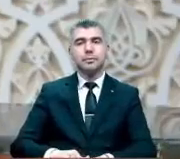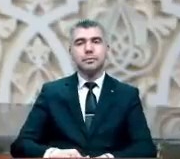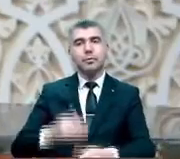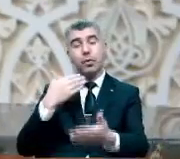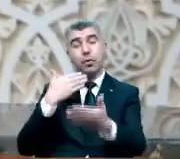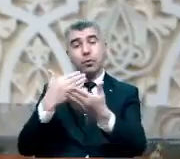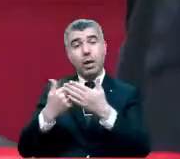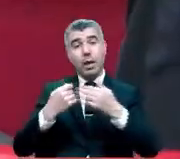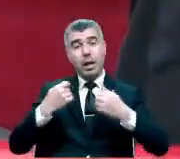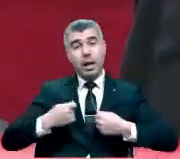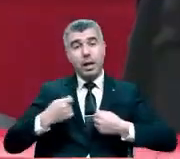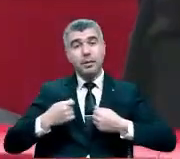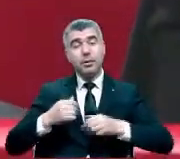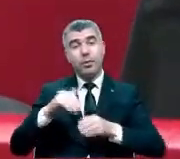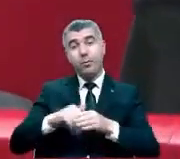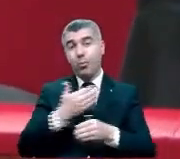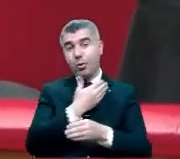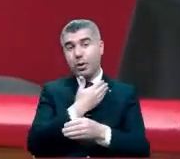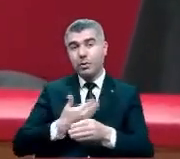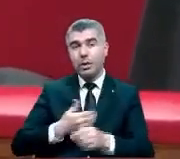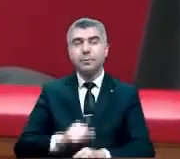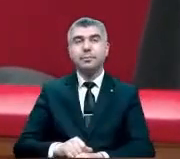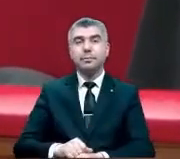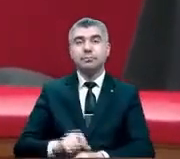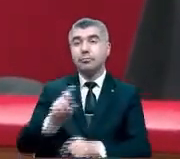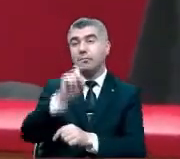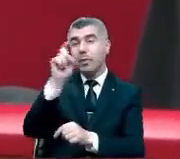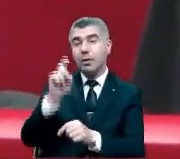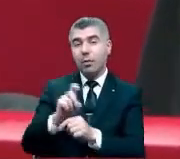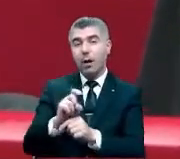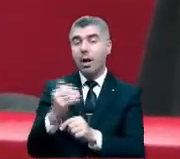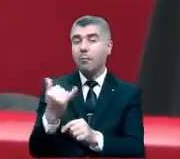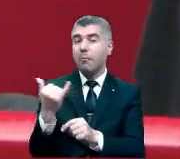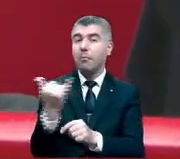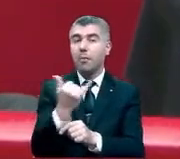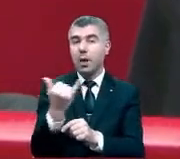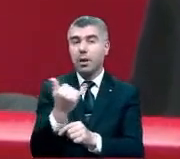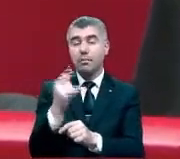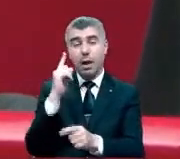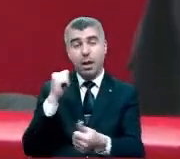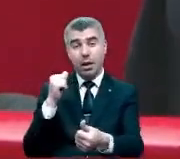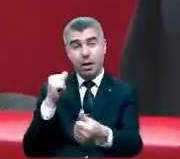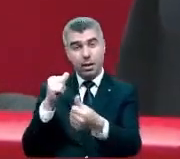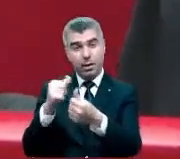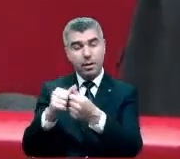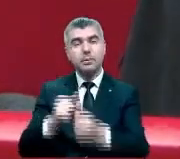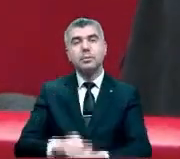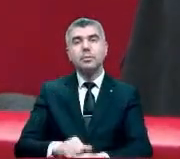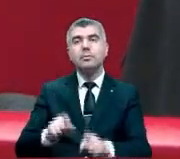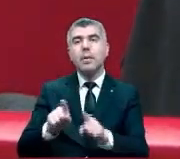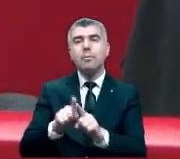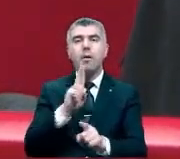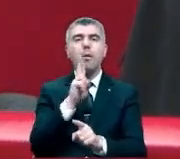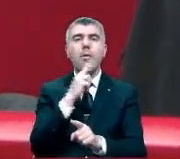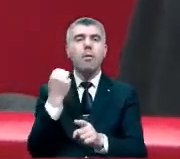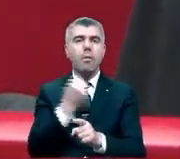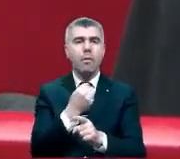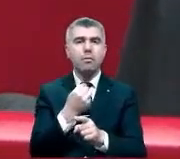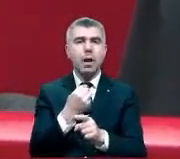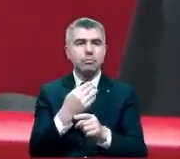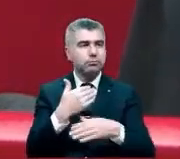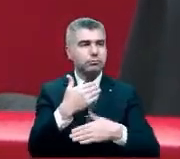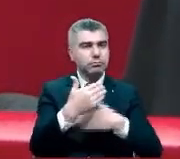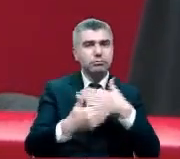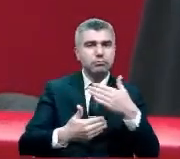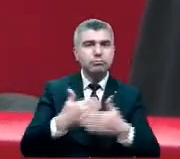شكرا سيد الرئيس، شكرا سيد المستشار على طرح هذا السؤال المهم. بغيت غير نذكر بانه الحكومات المتتاليه